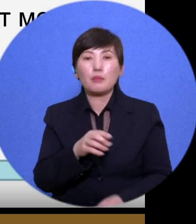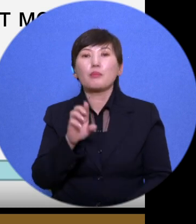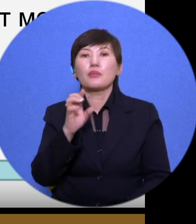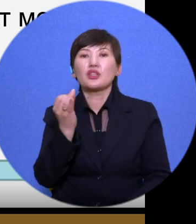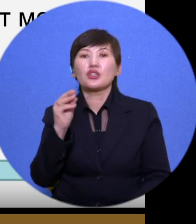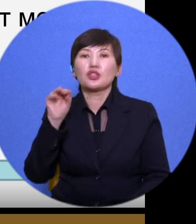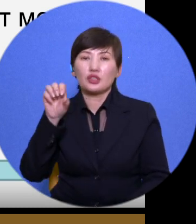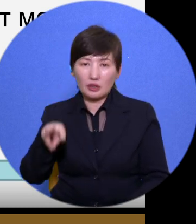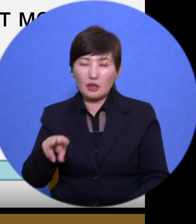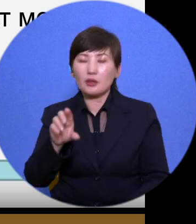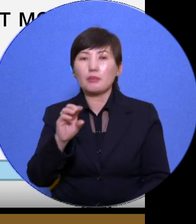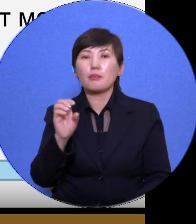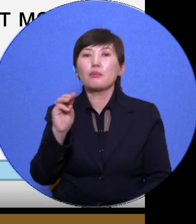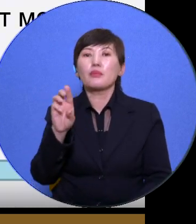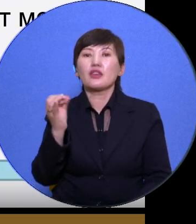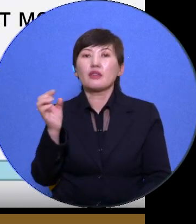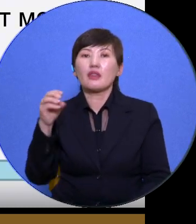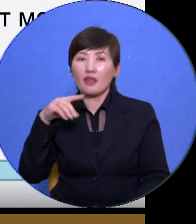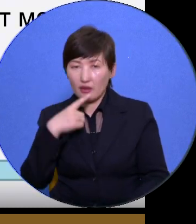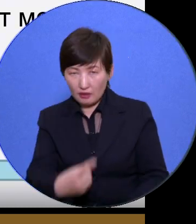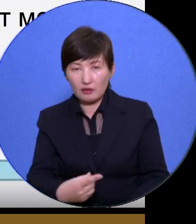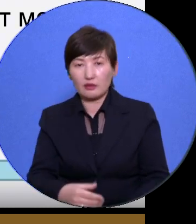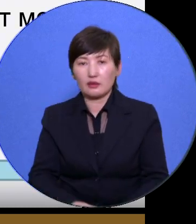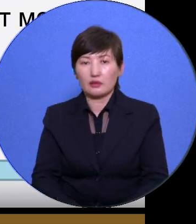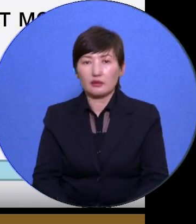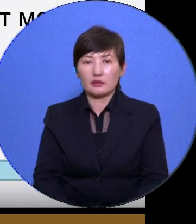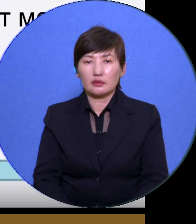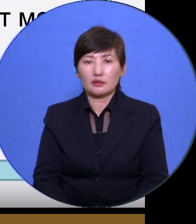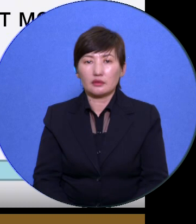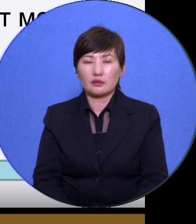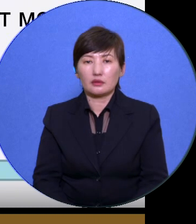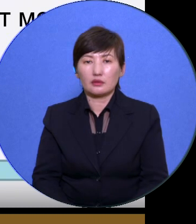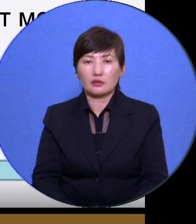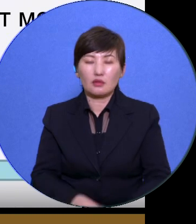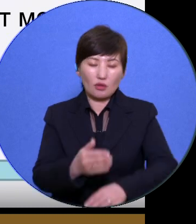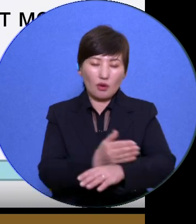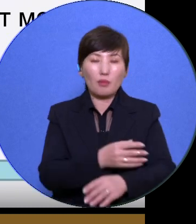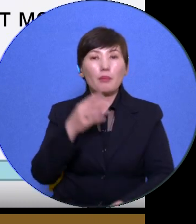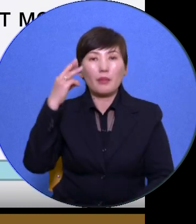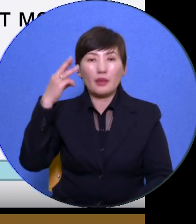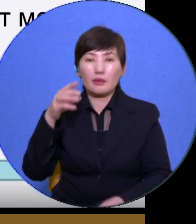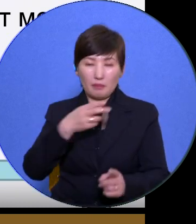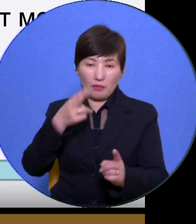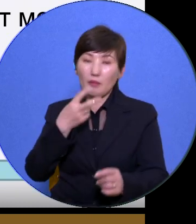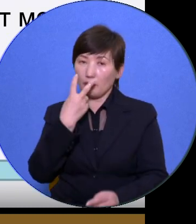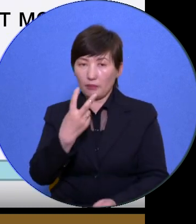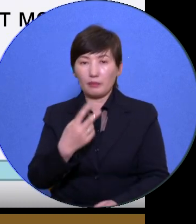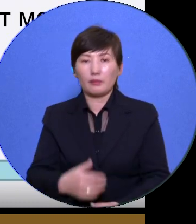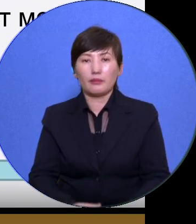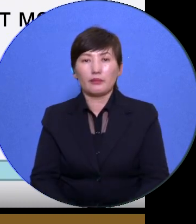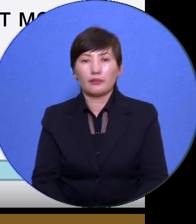болохоор нөгөө өмнөх хичээлээрээ үзсэн болохоор багш нь өмнөх мэдлэгийн сэргээгээд нэг бичлэг үзүүлье.